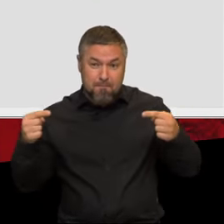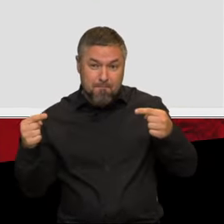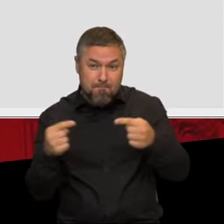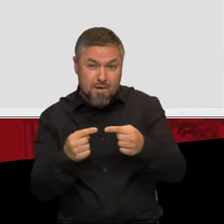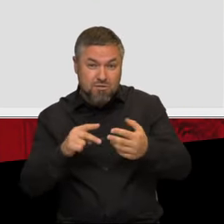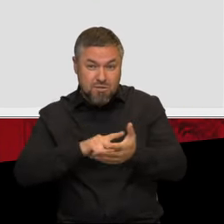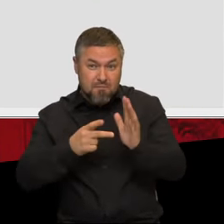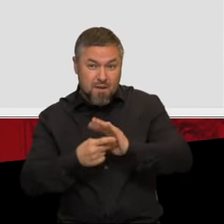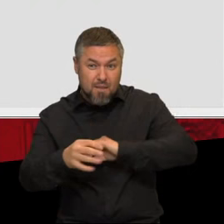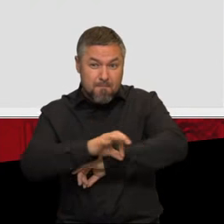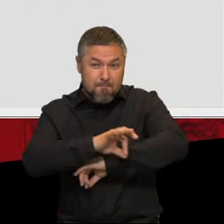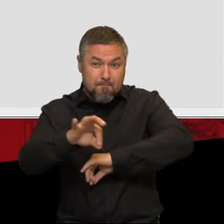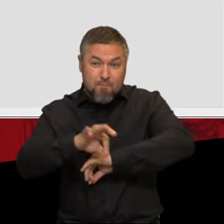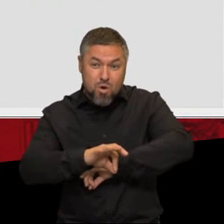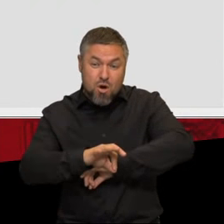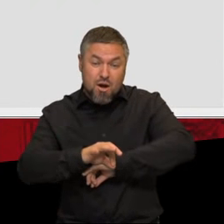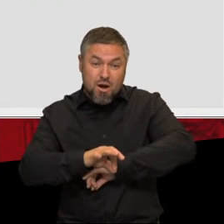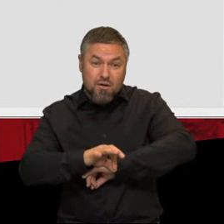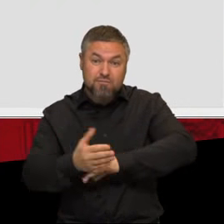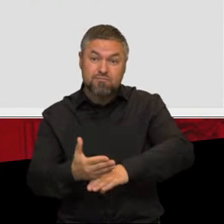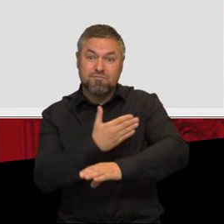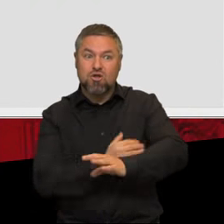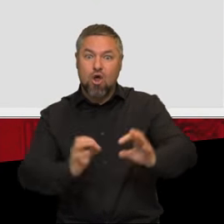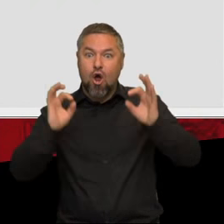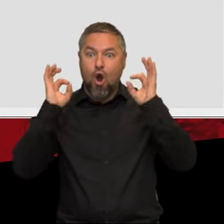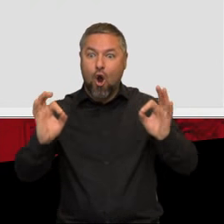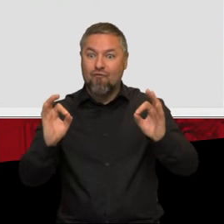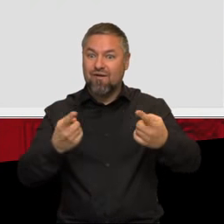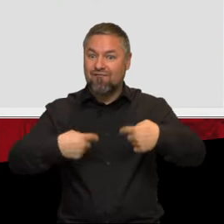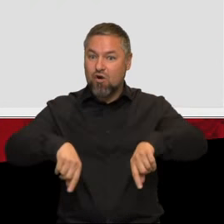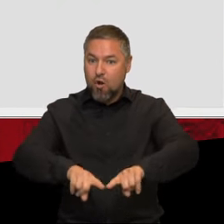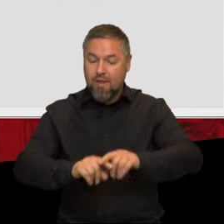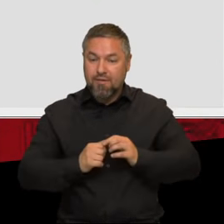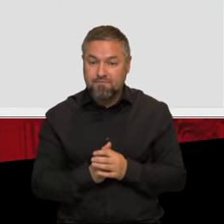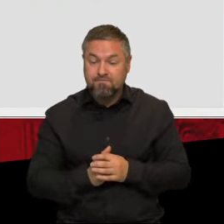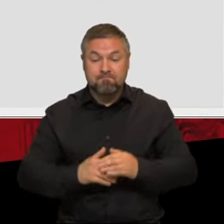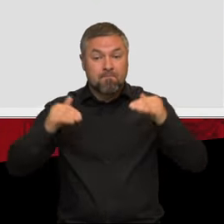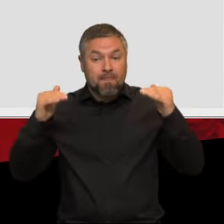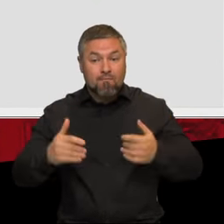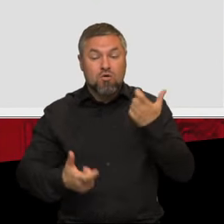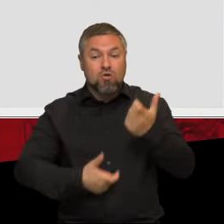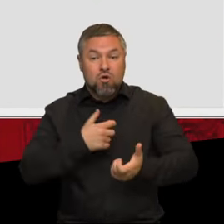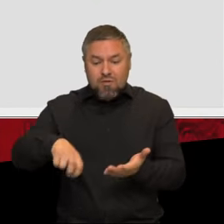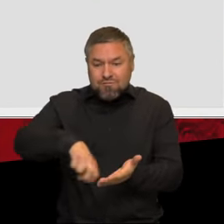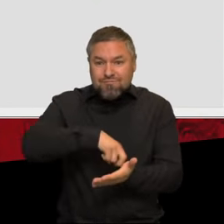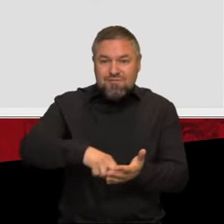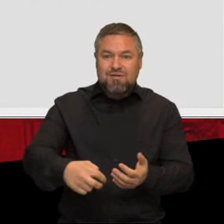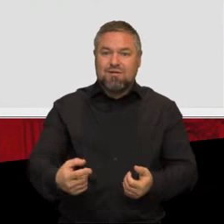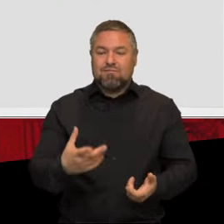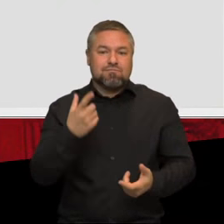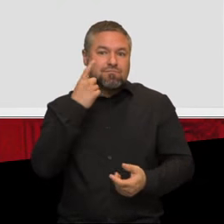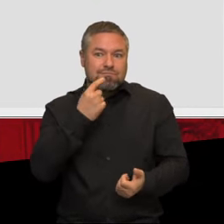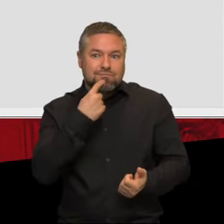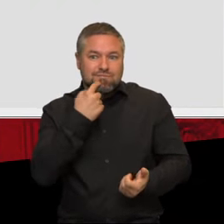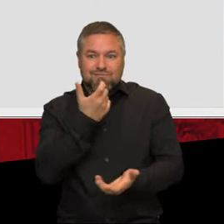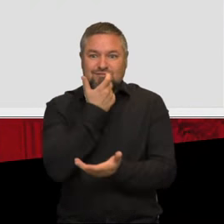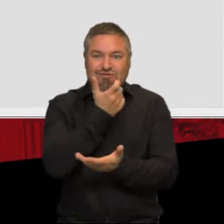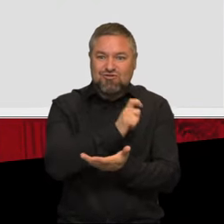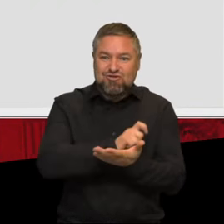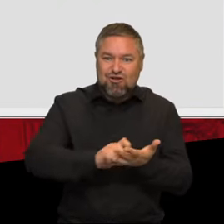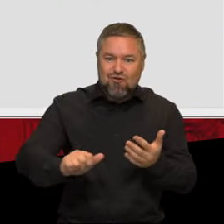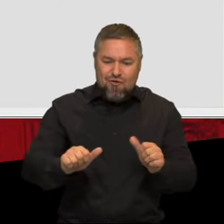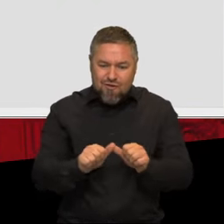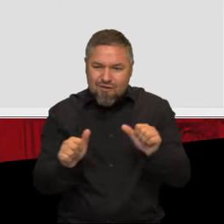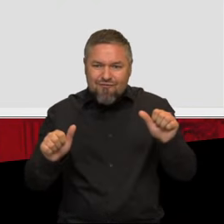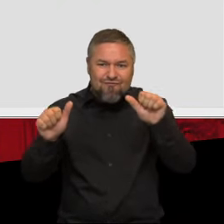się z założonym projektem przed jego ostatecznym wykonaniem. Można drukować smakołyki w postaci czekoladowych